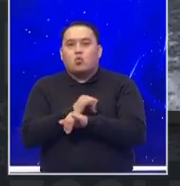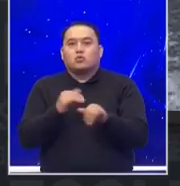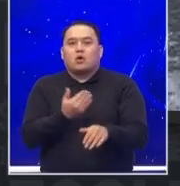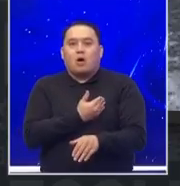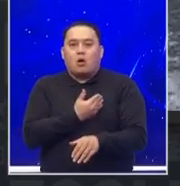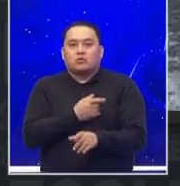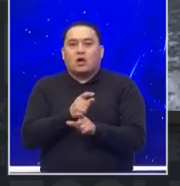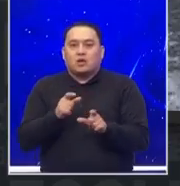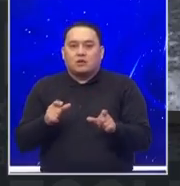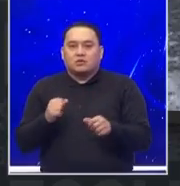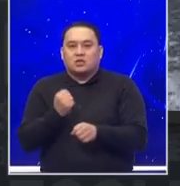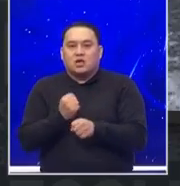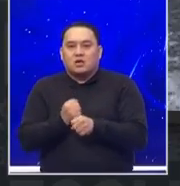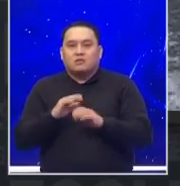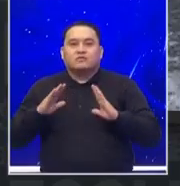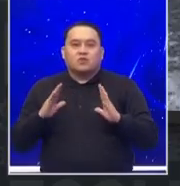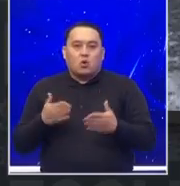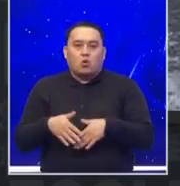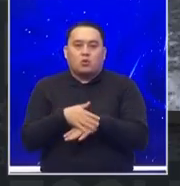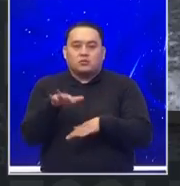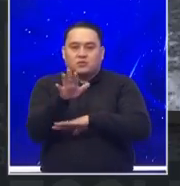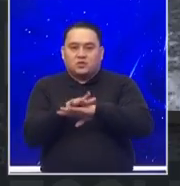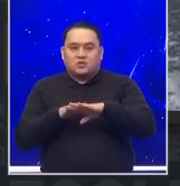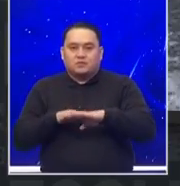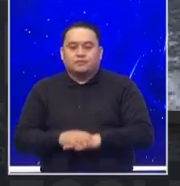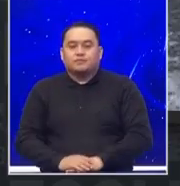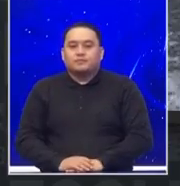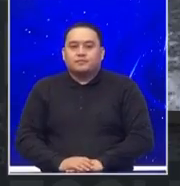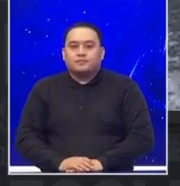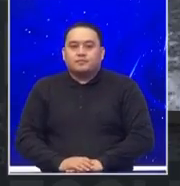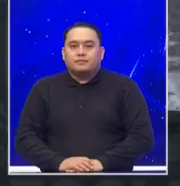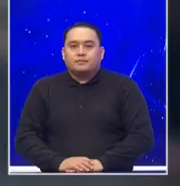болған азаматтар жасаған әрекет үшін халықтан кешірім сұрады.